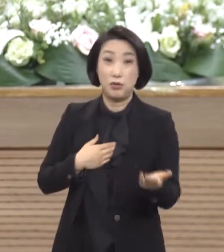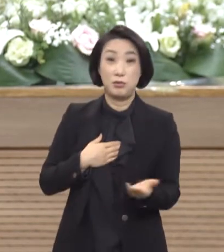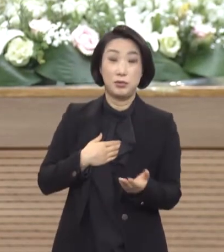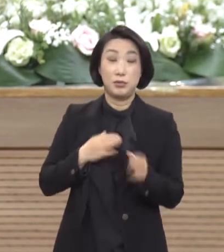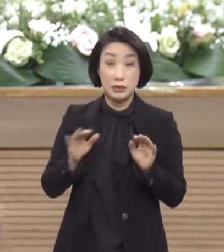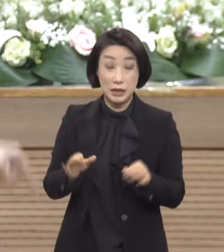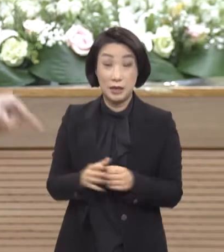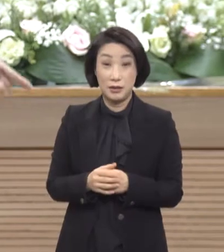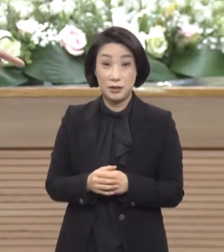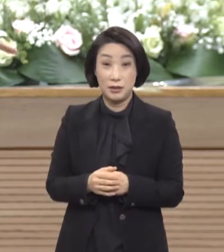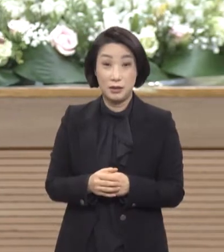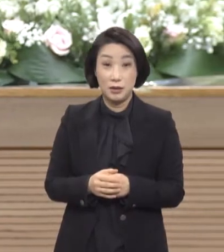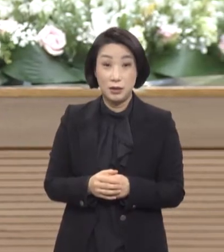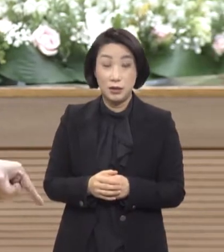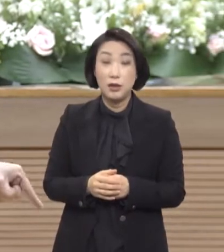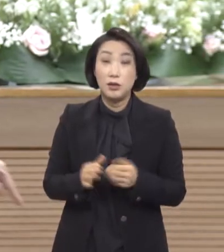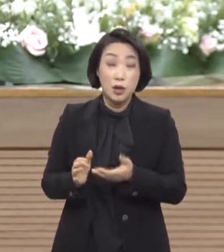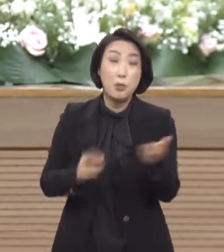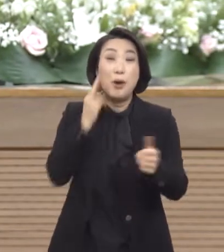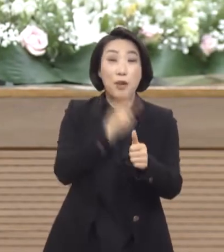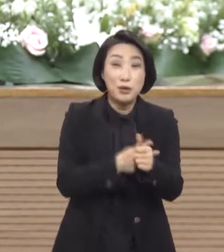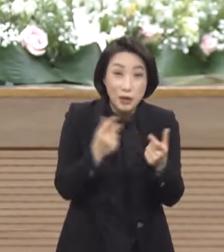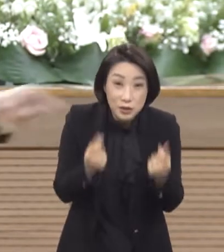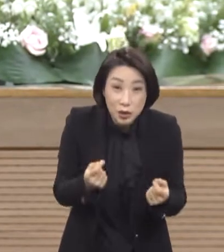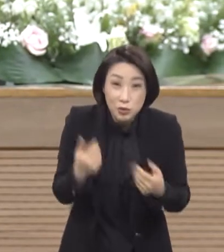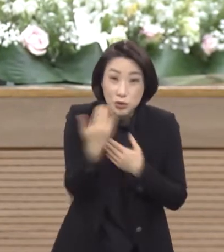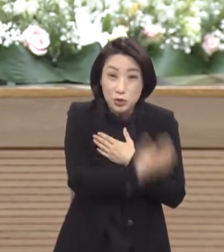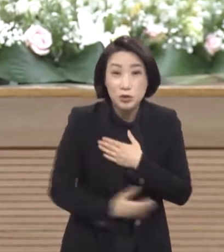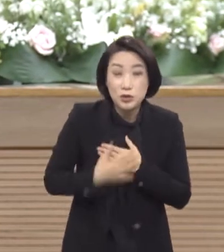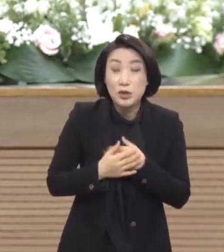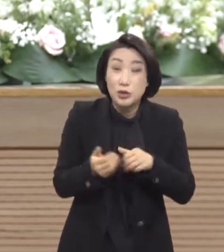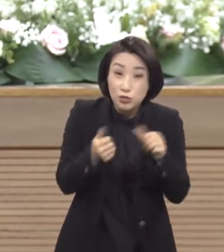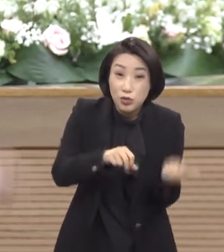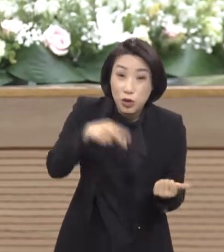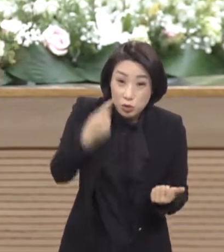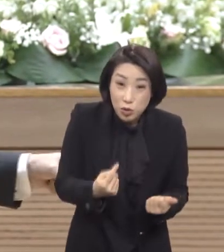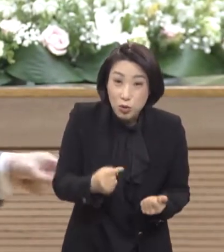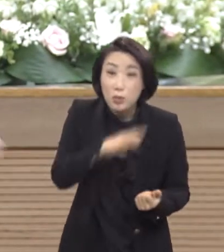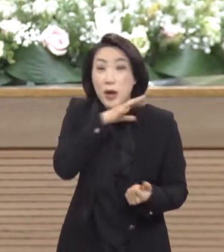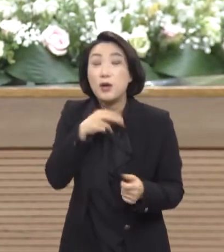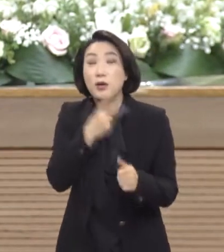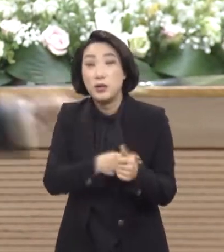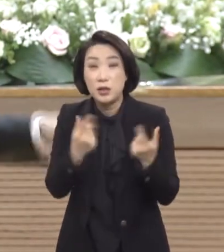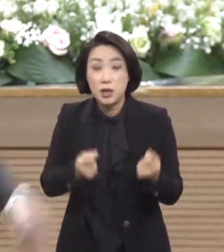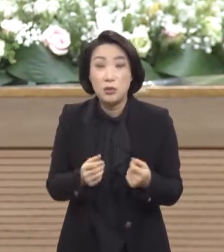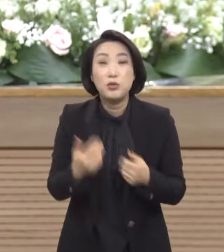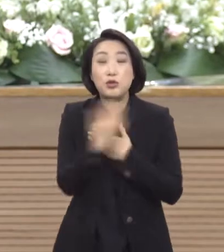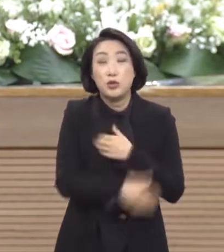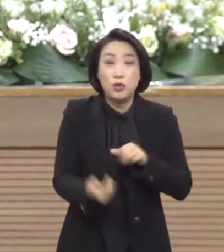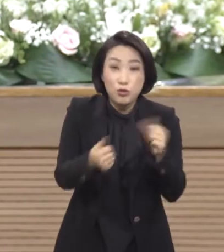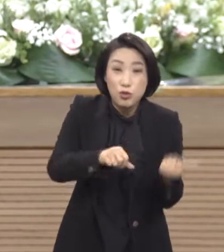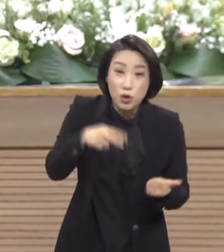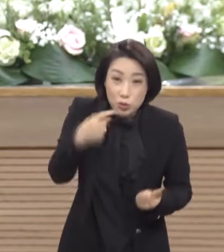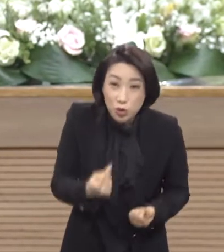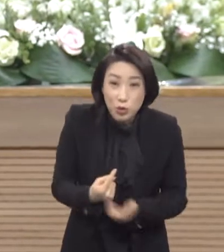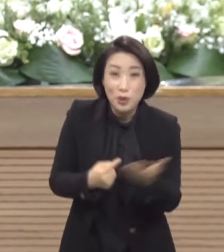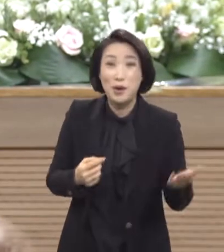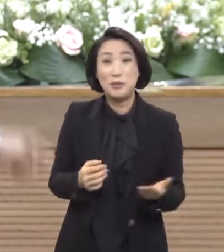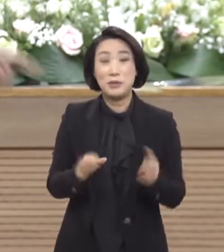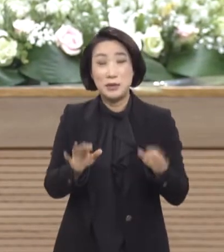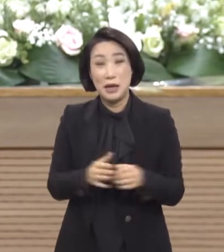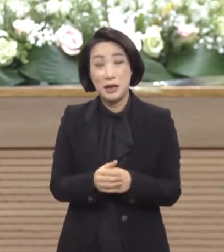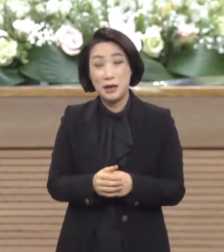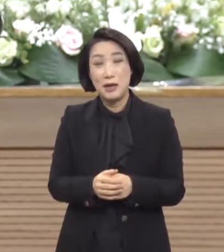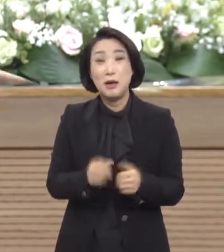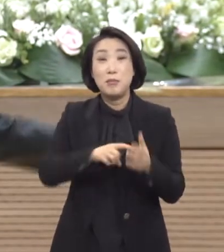그러니까 가다가 바울처럼 육신은 깨져도 베드로처럼 육신은 깨져도 왜?